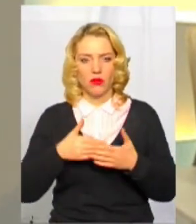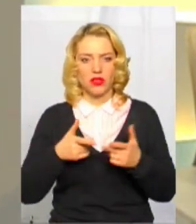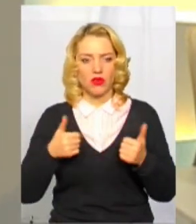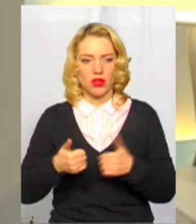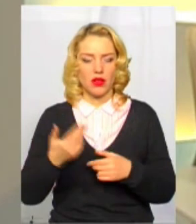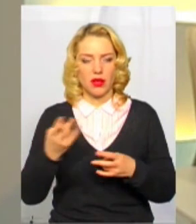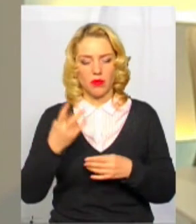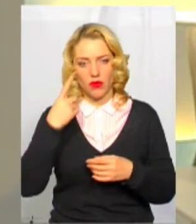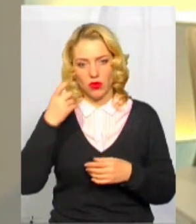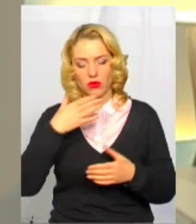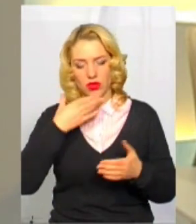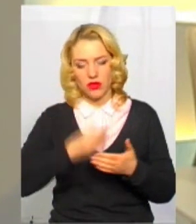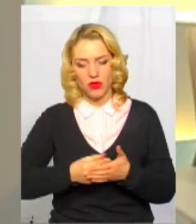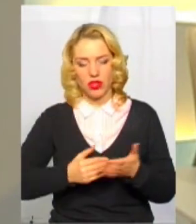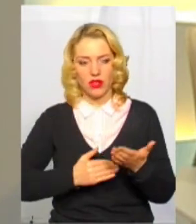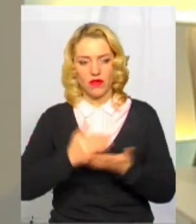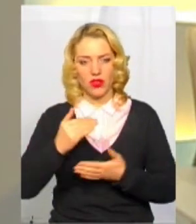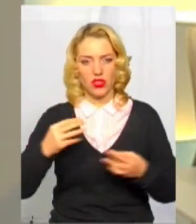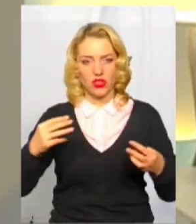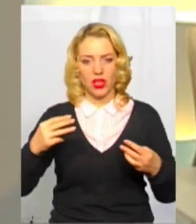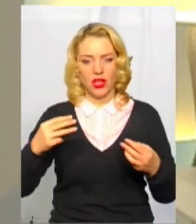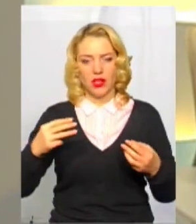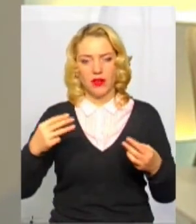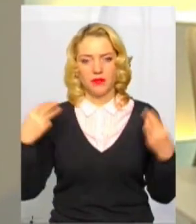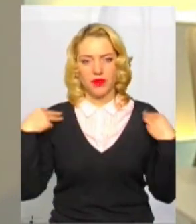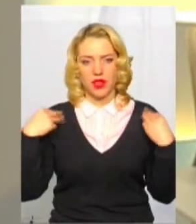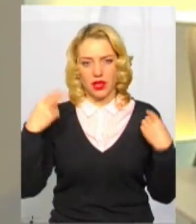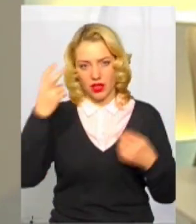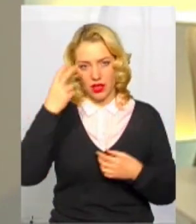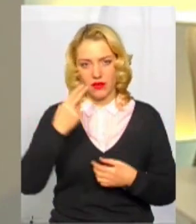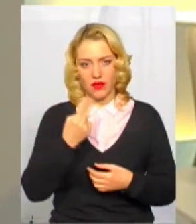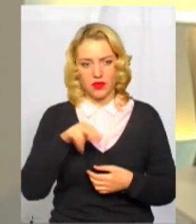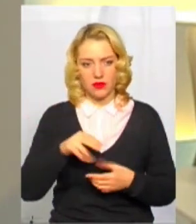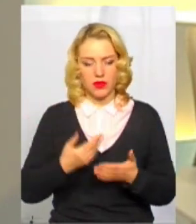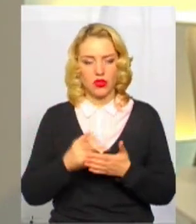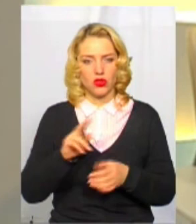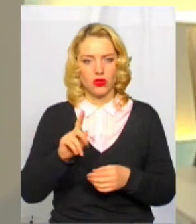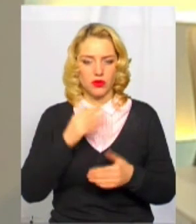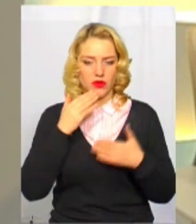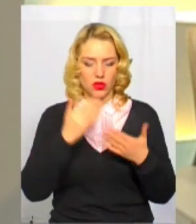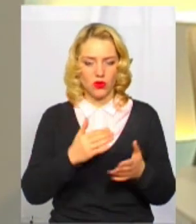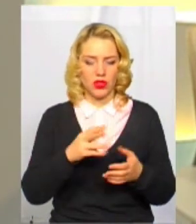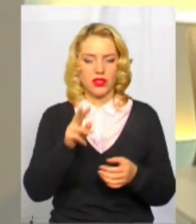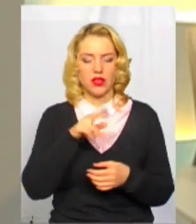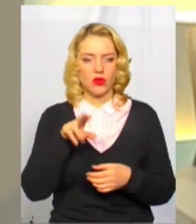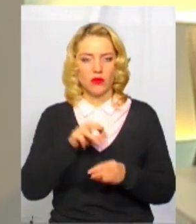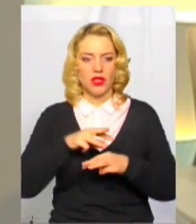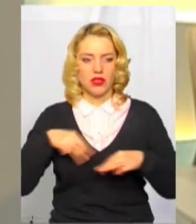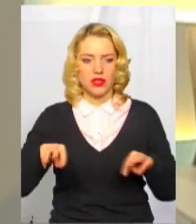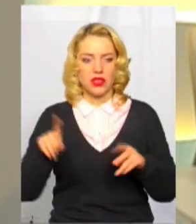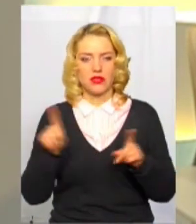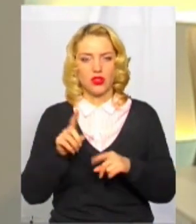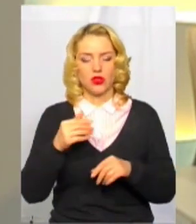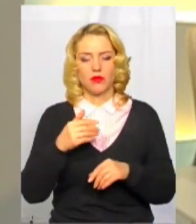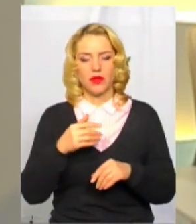ви повідомите теж свої вищестоящі установи в Києві, нехай би вони звернулися до міністерства і зверненням,